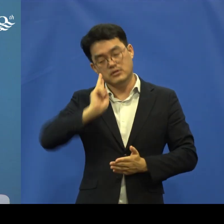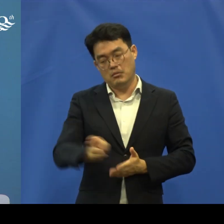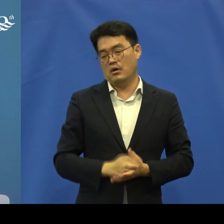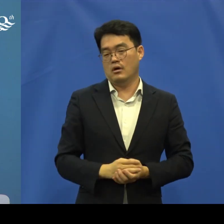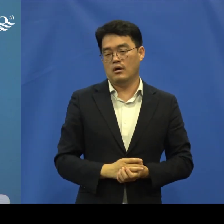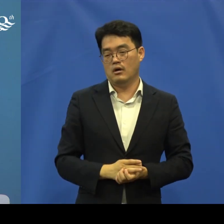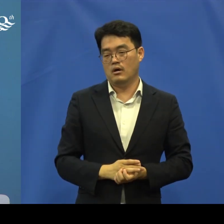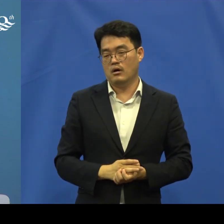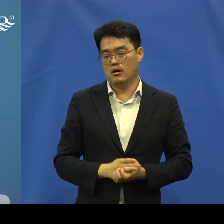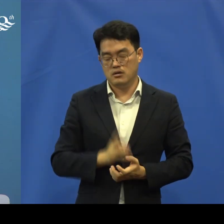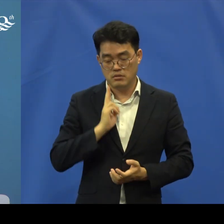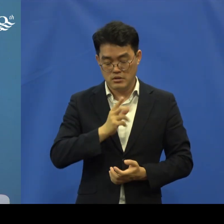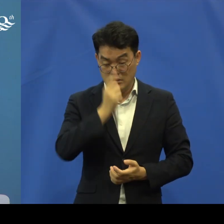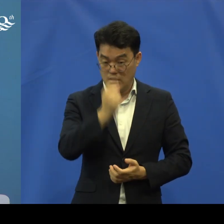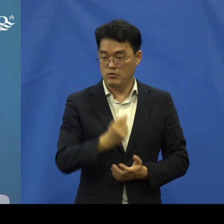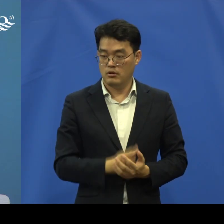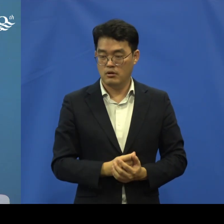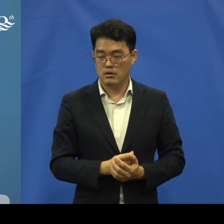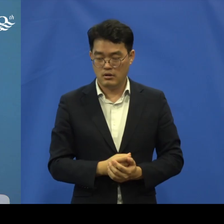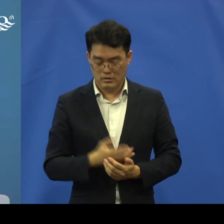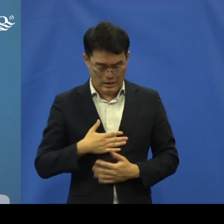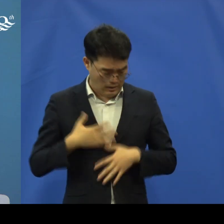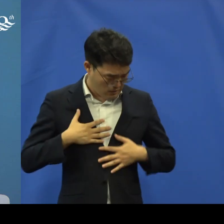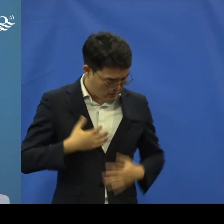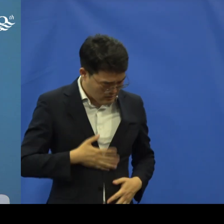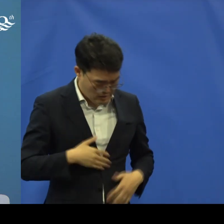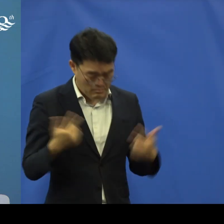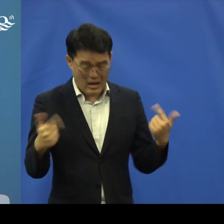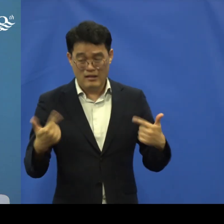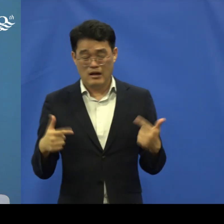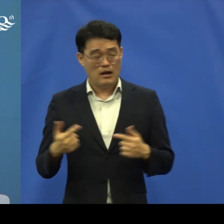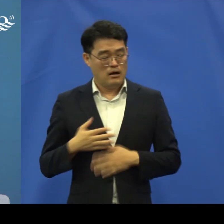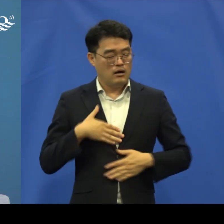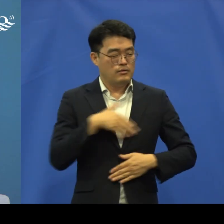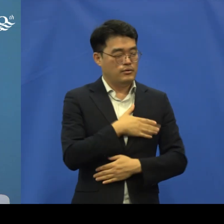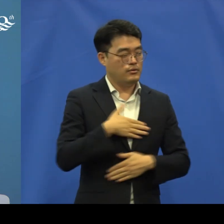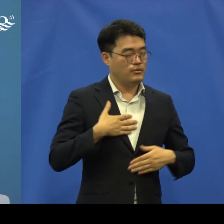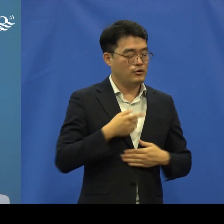자기도 그냥 막 날마다 자기가 더럽다고 생각하니까 막 내 씻는 거예요.